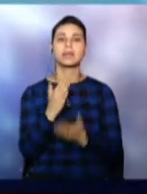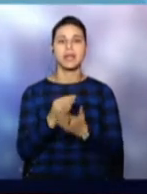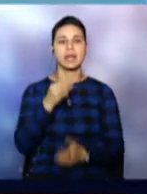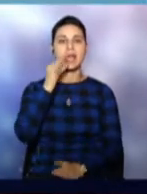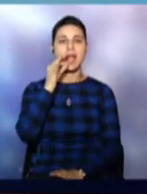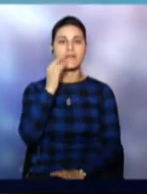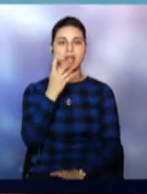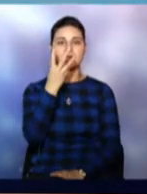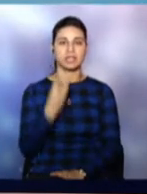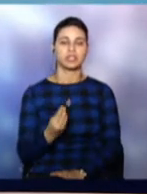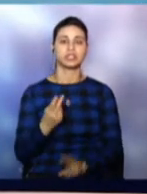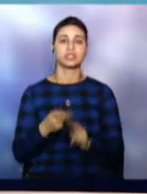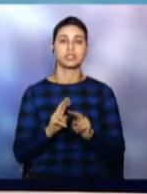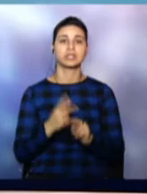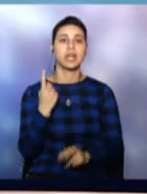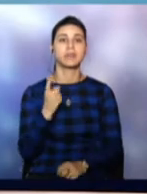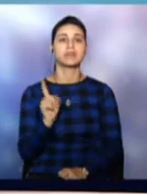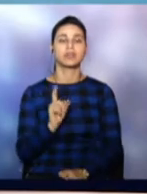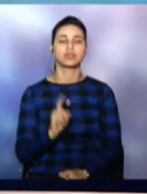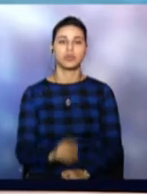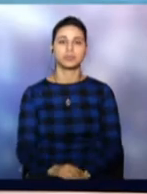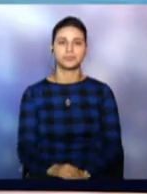ადამიანი. ერთი ის რომ